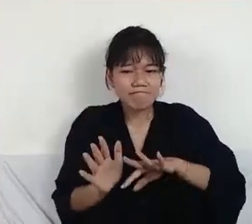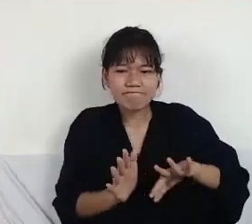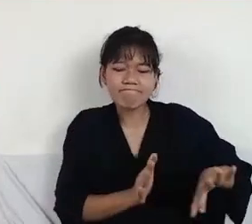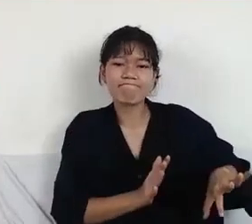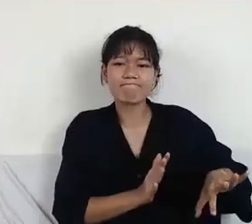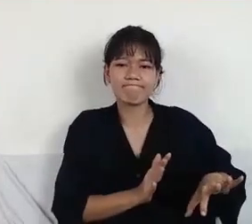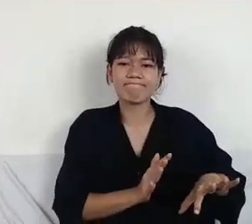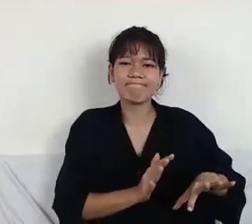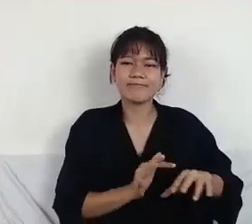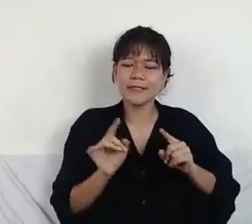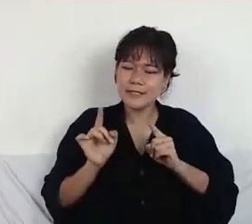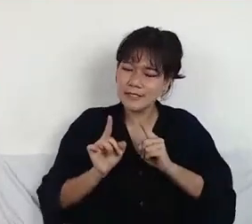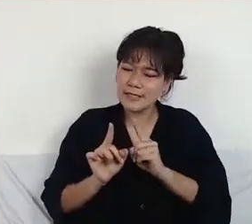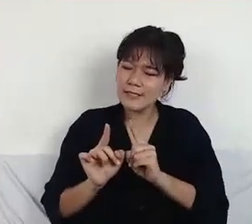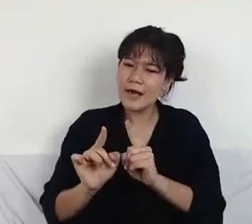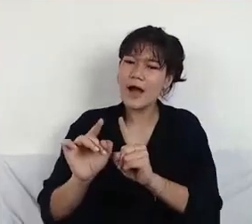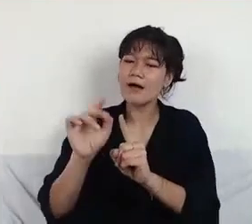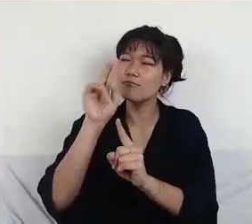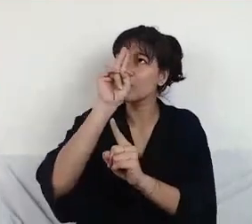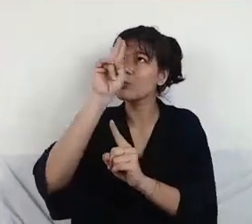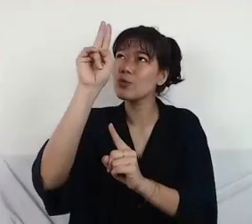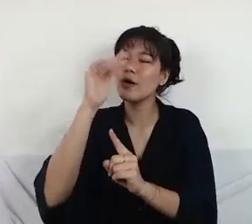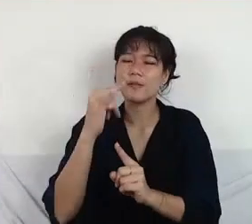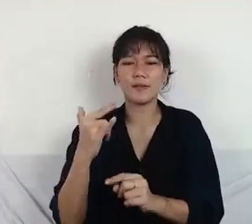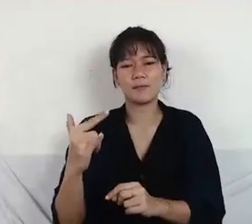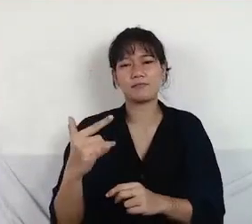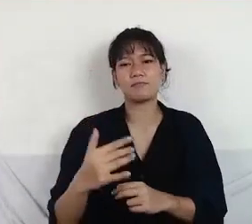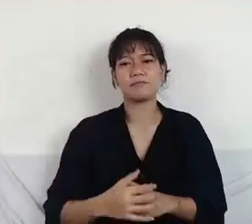menjadi duta-Mu.